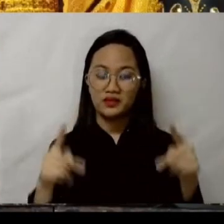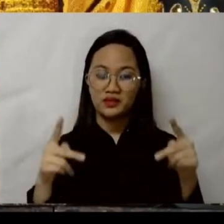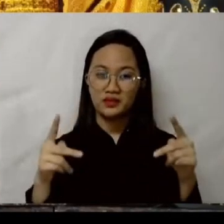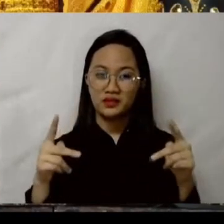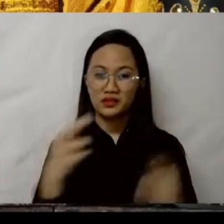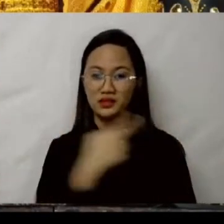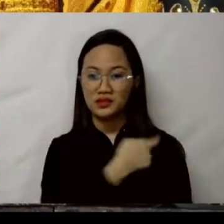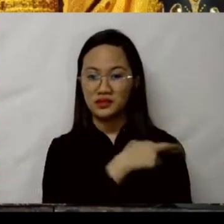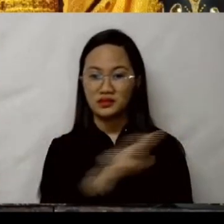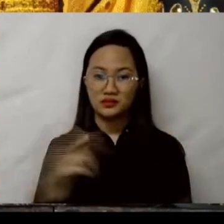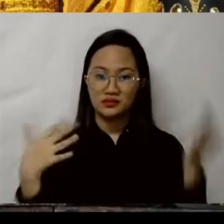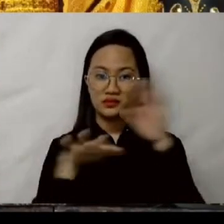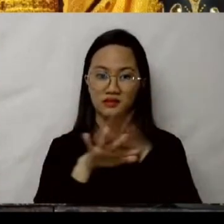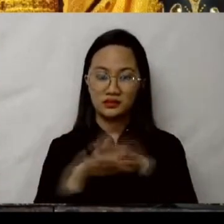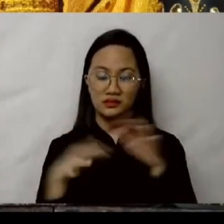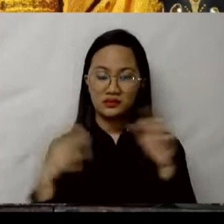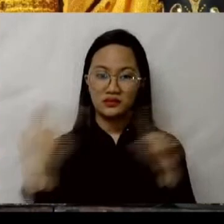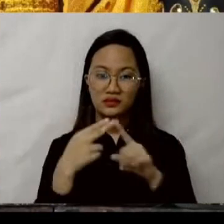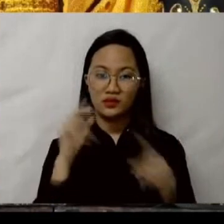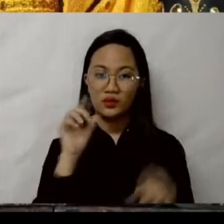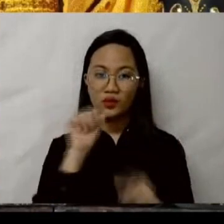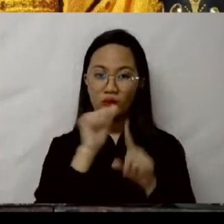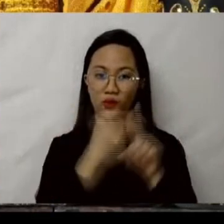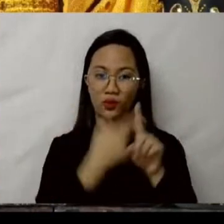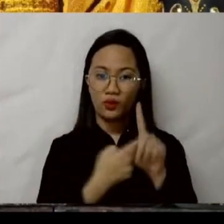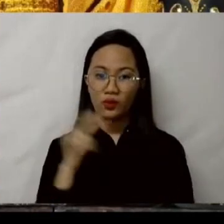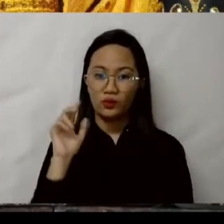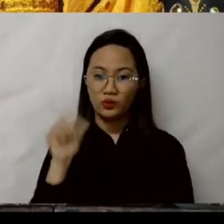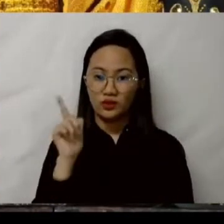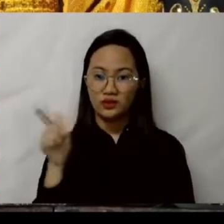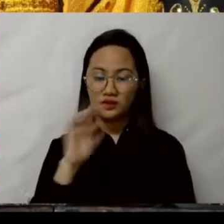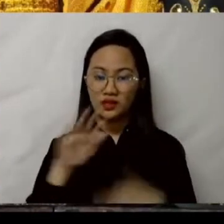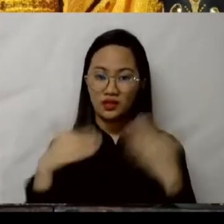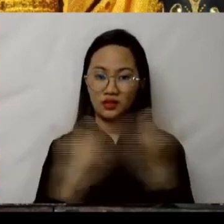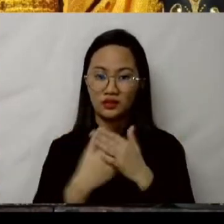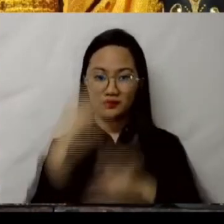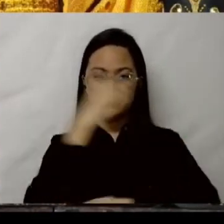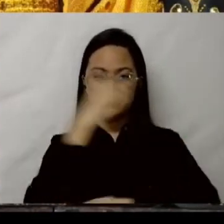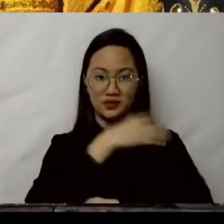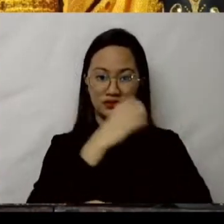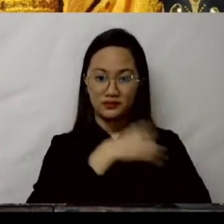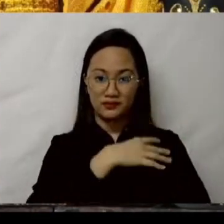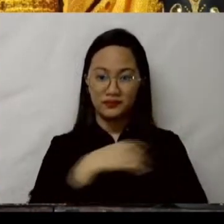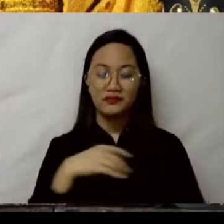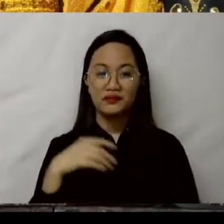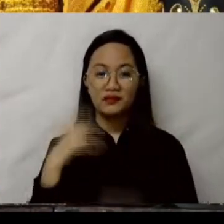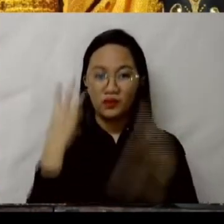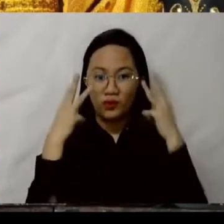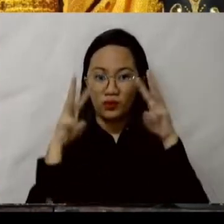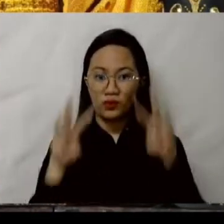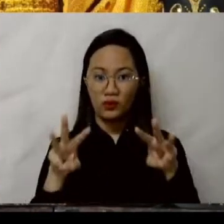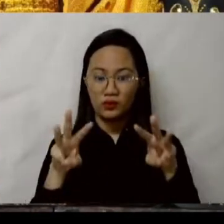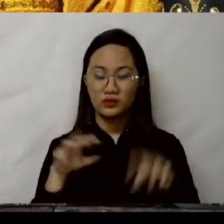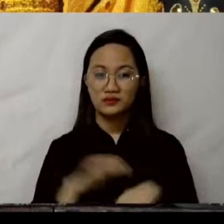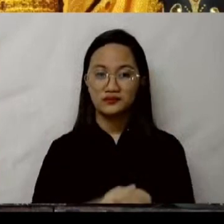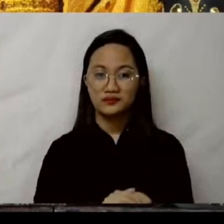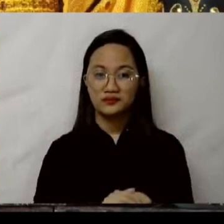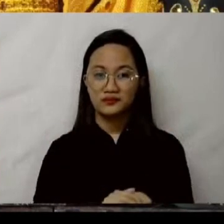20, lahat po ng mga binyag na napapaloob sa mga petsang ito ay dapat na